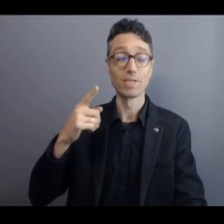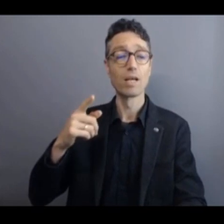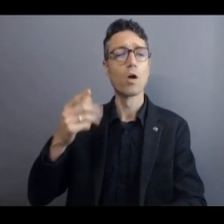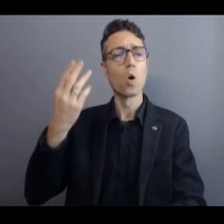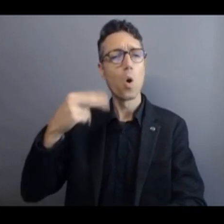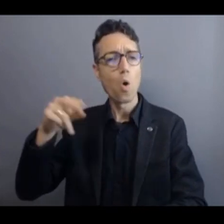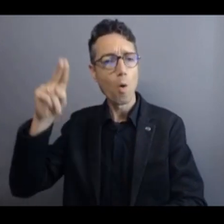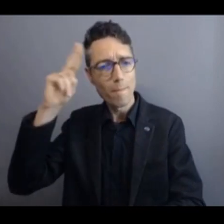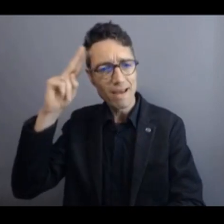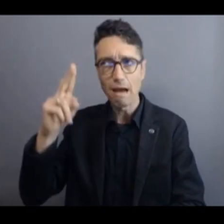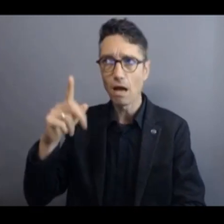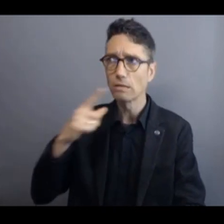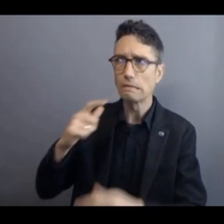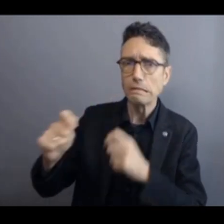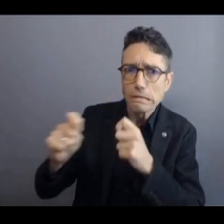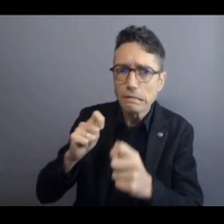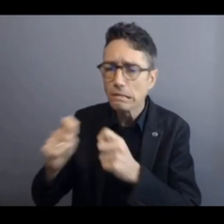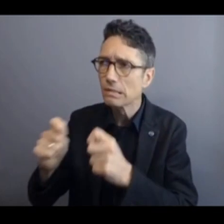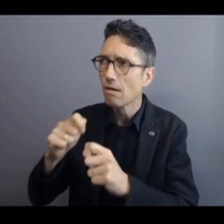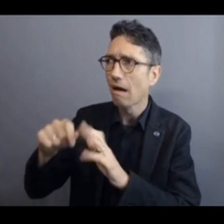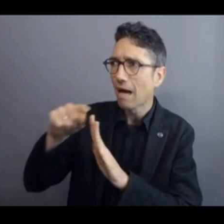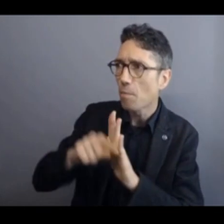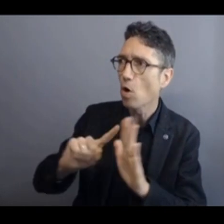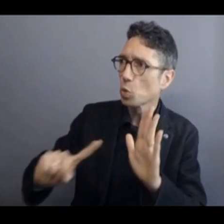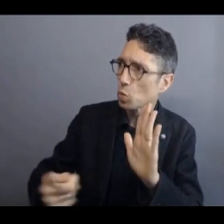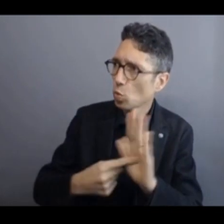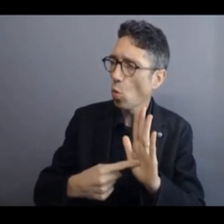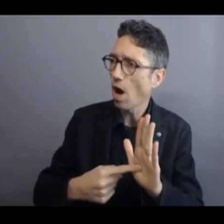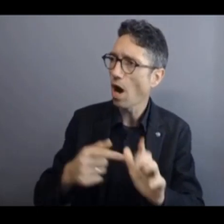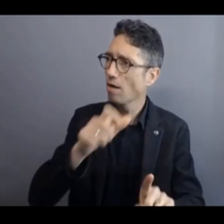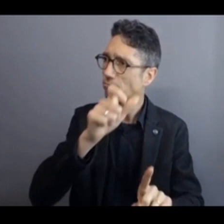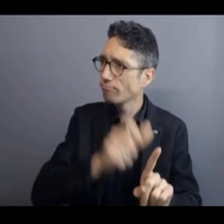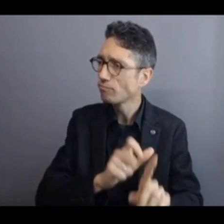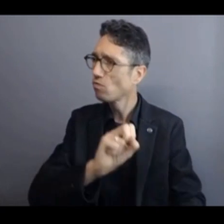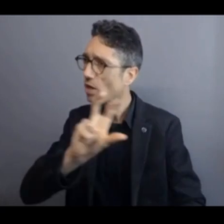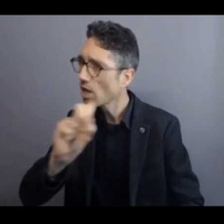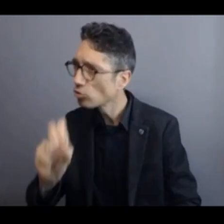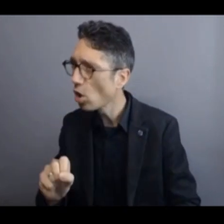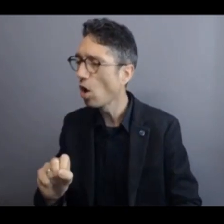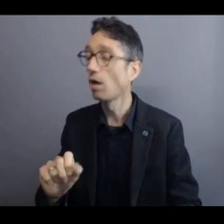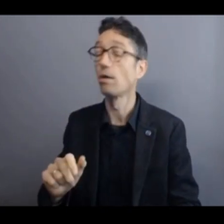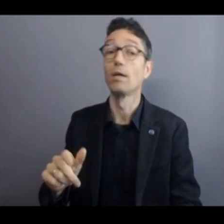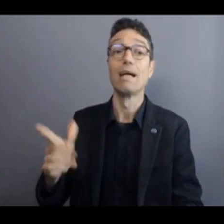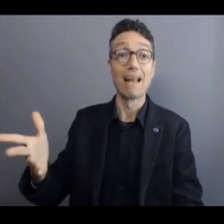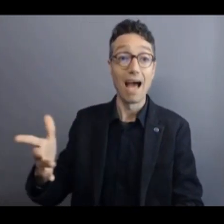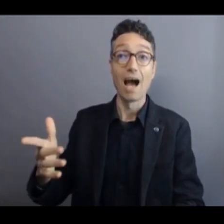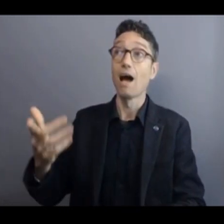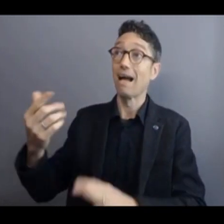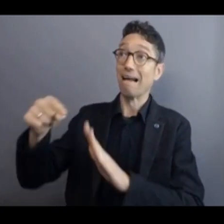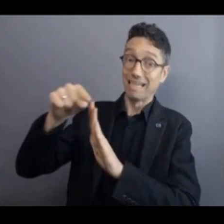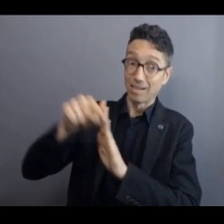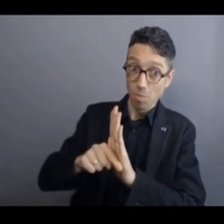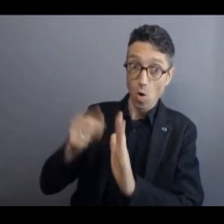droits des voyageurs, de droits des passagers. Et ces règlements européens, ils permettent des belles avancées et des avancées à l'échelle de